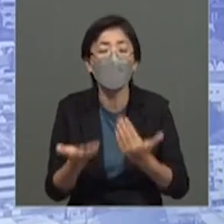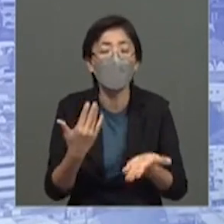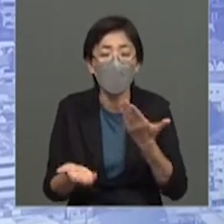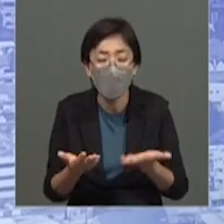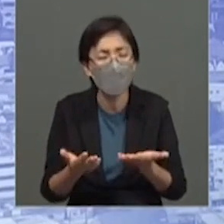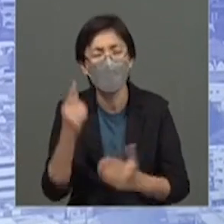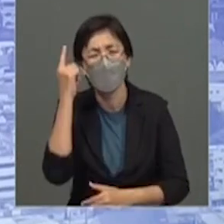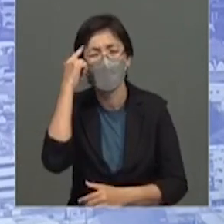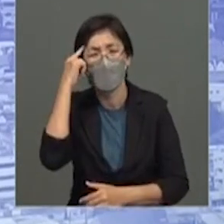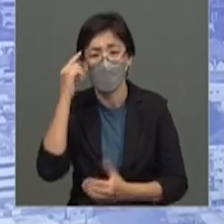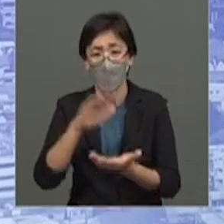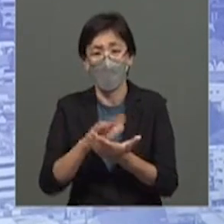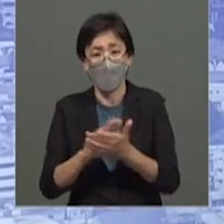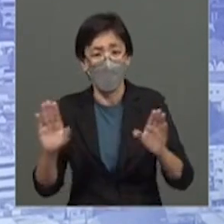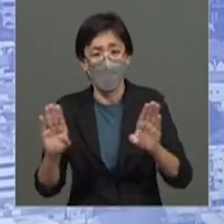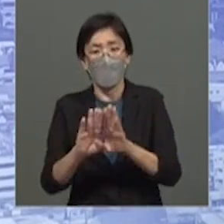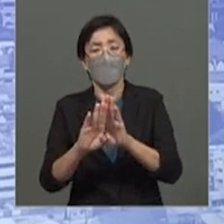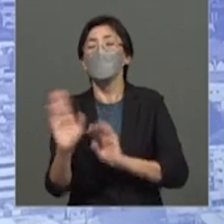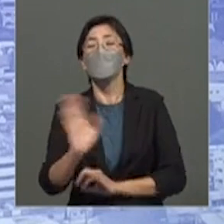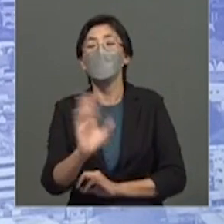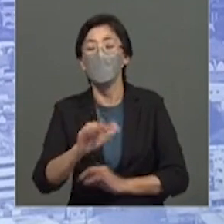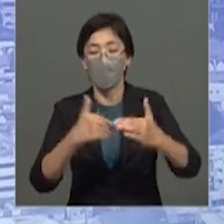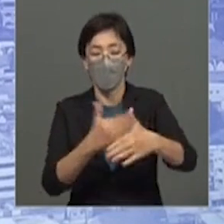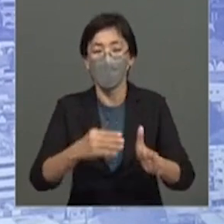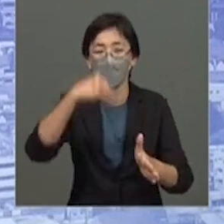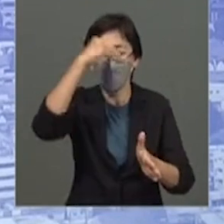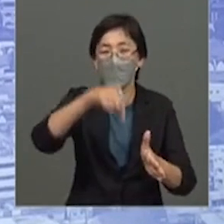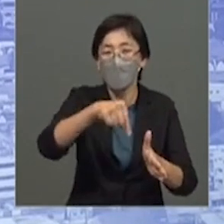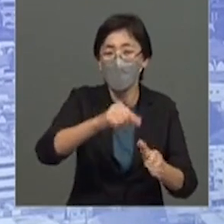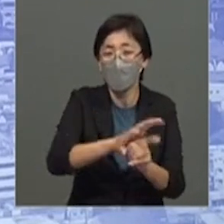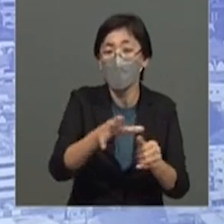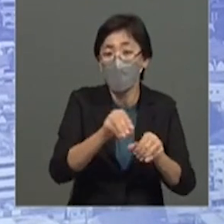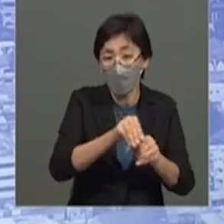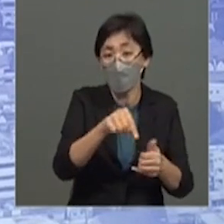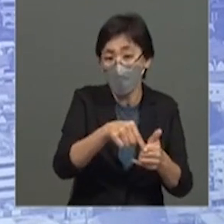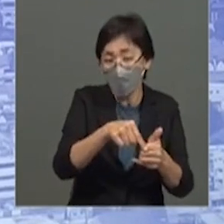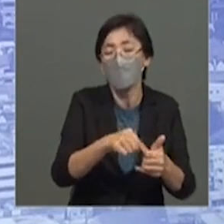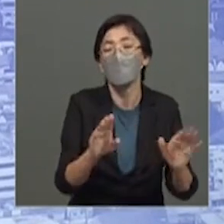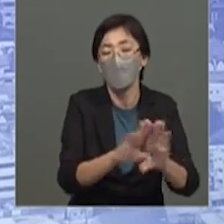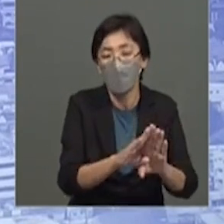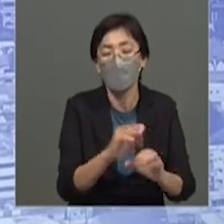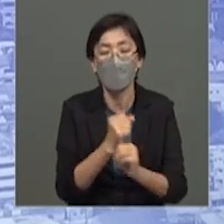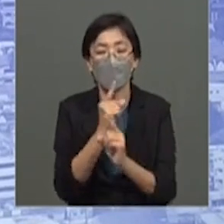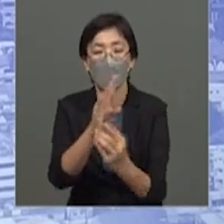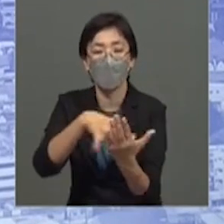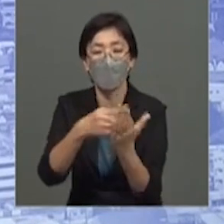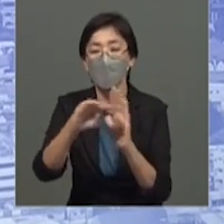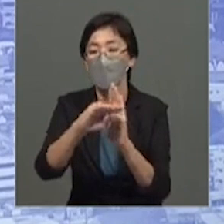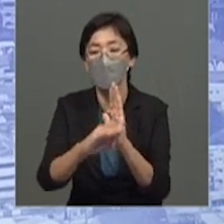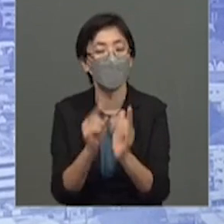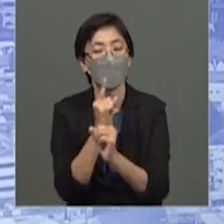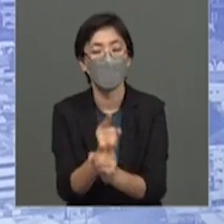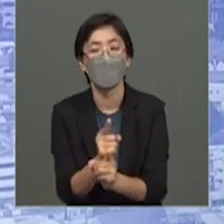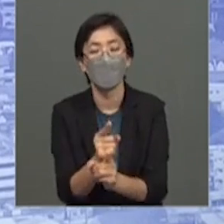ก็ไม่จำเป็นว่าจะต้องปิดเรียนทั้งโรงเรียนนะคะก็จะต้องดำเนินการตามมาตรการตามแผนเผชิญเหตุนะ